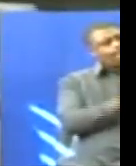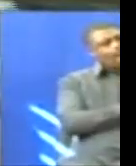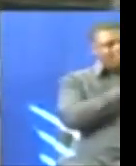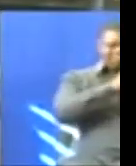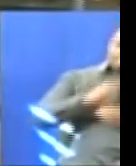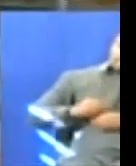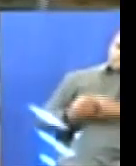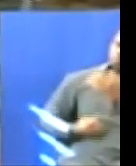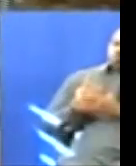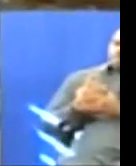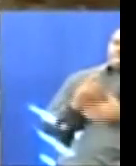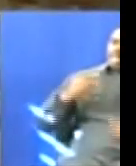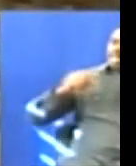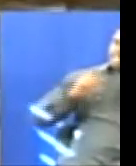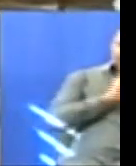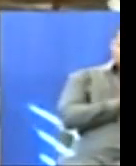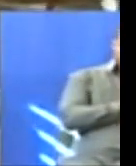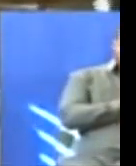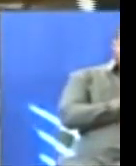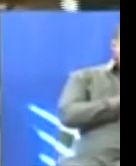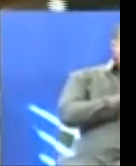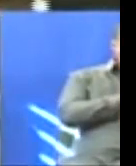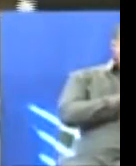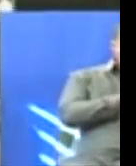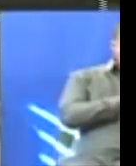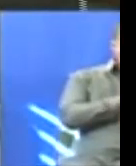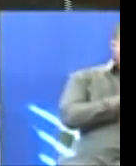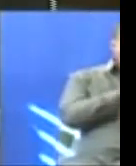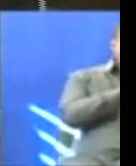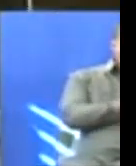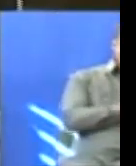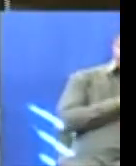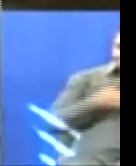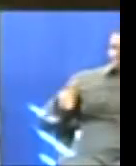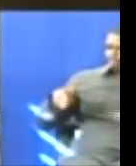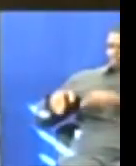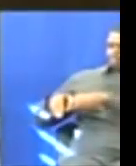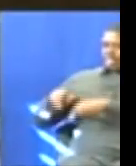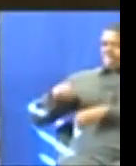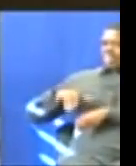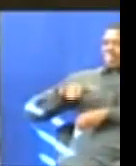Nyamisati. Na namshukuru sana Mheshimiwa Waziri kwa jitihada zake zile za kutujengia kivuko.